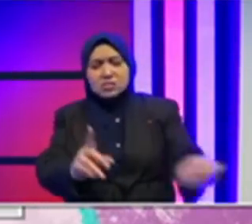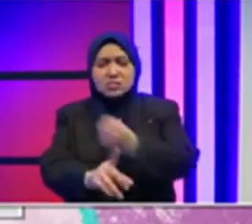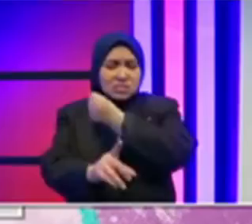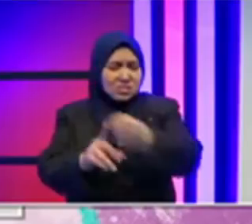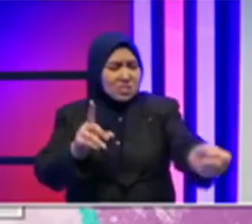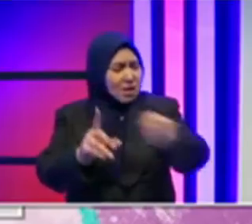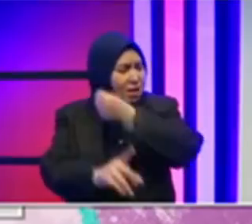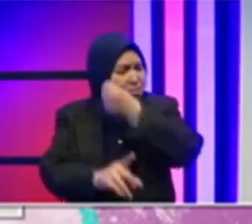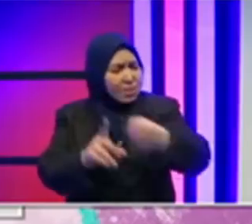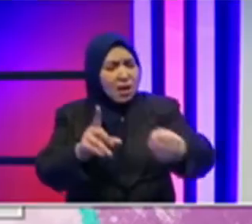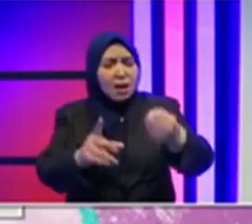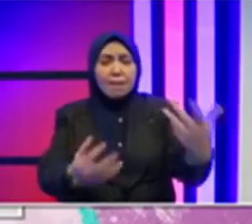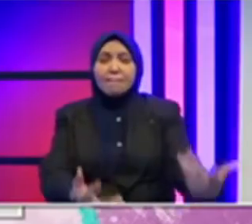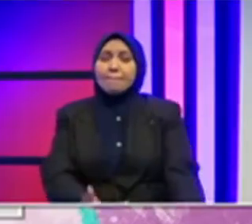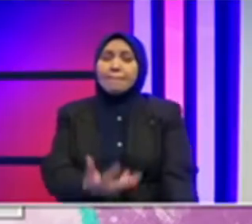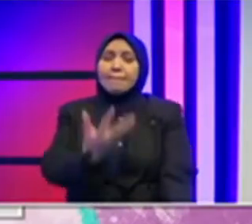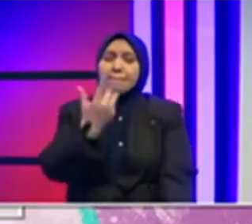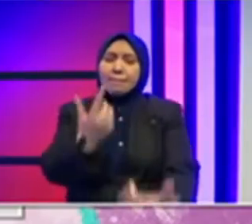عذاب